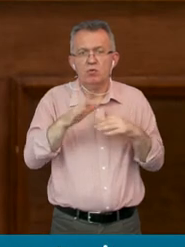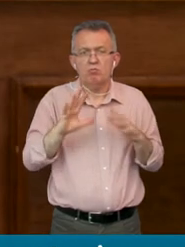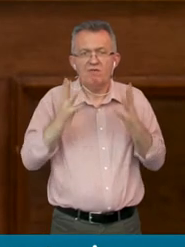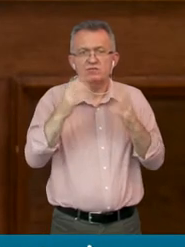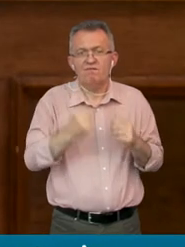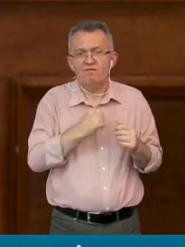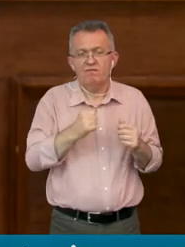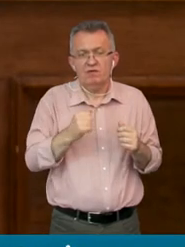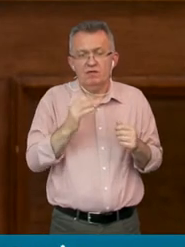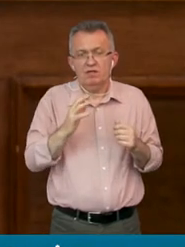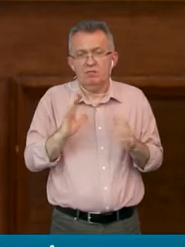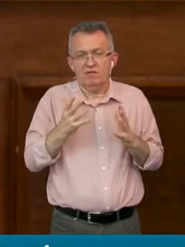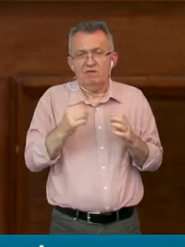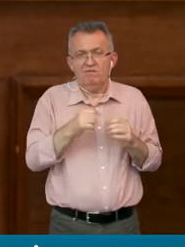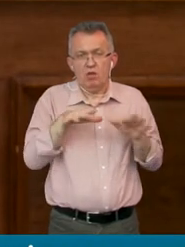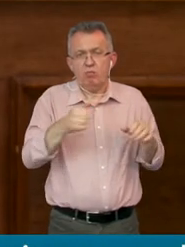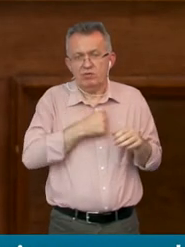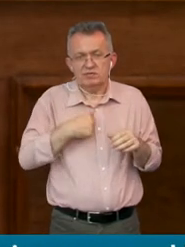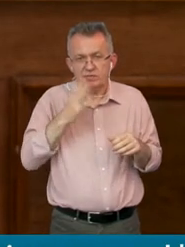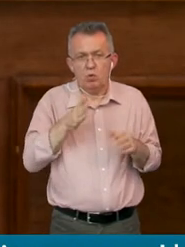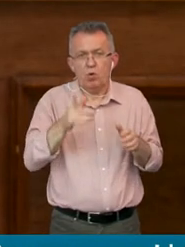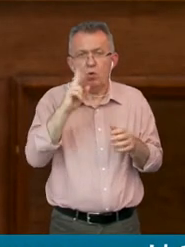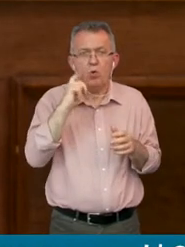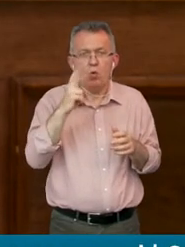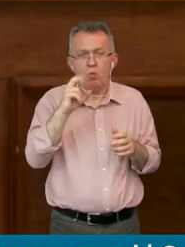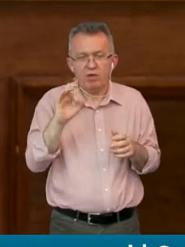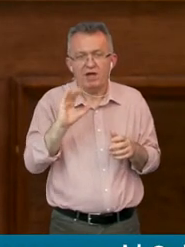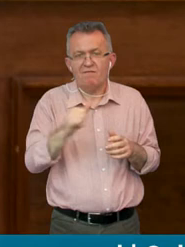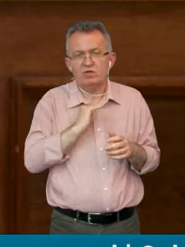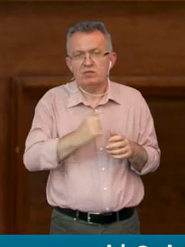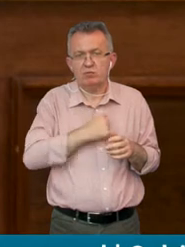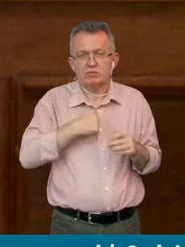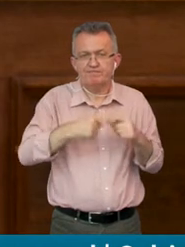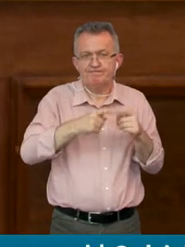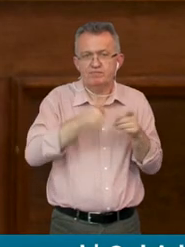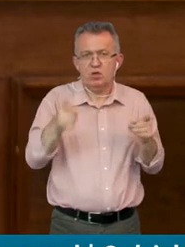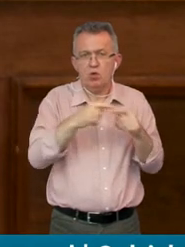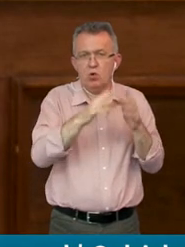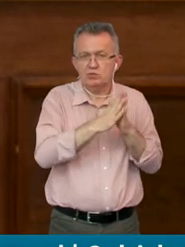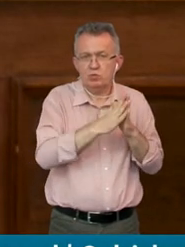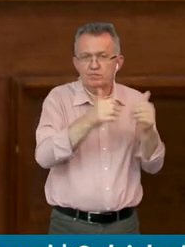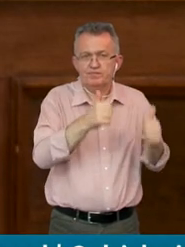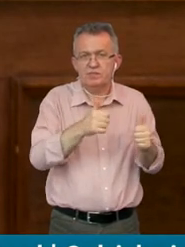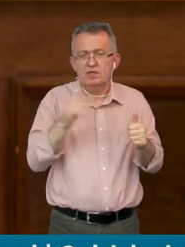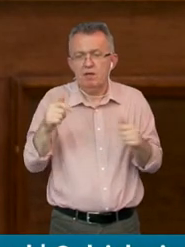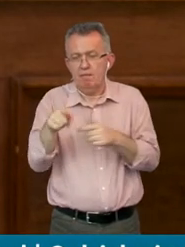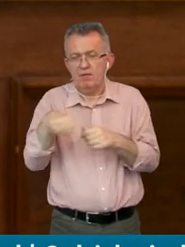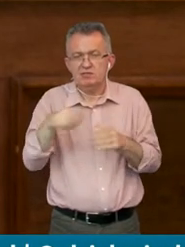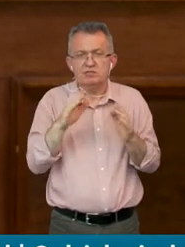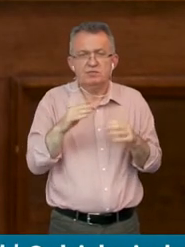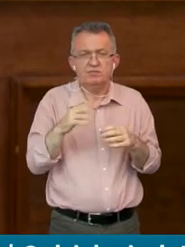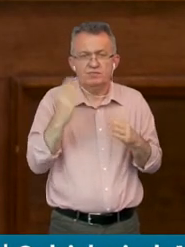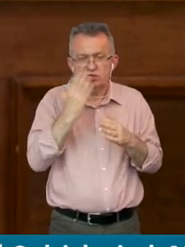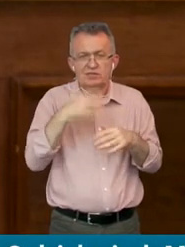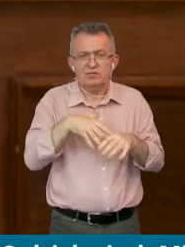Wielkopolskich, na Kolumba i na Alei Wojska Polskiego pomiędzy kościołem garnizonowym, a placem Szarych Szeregów, więc te